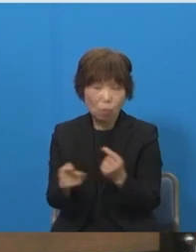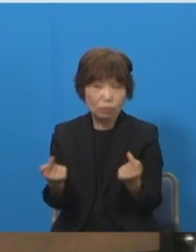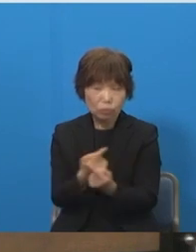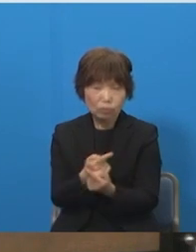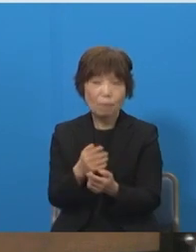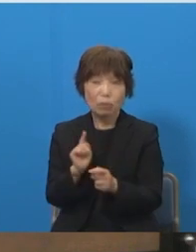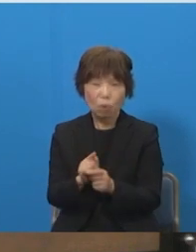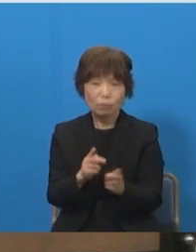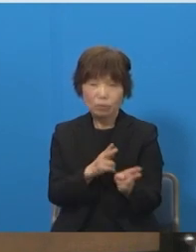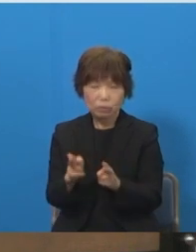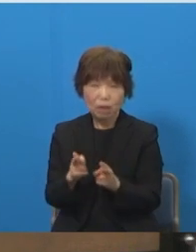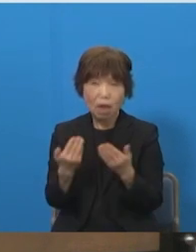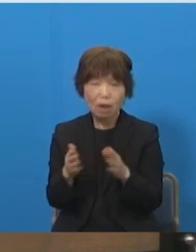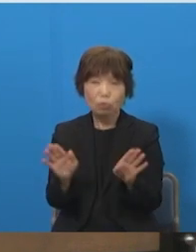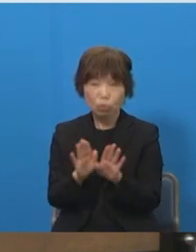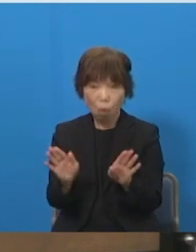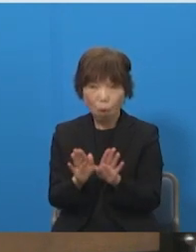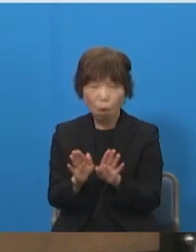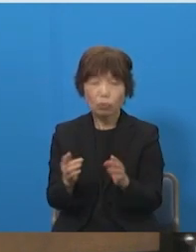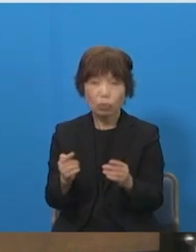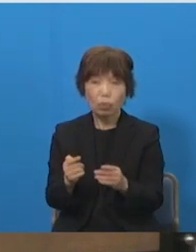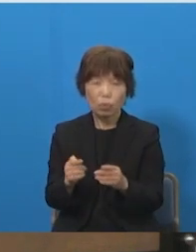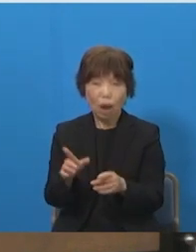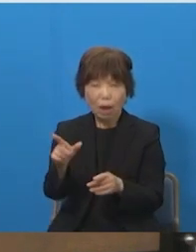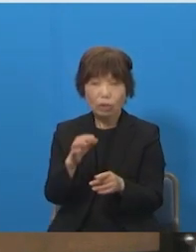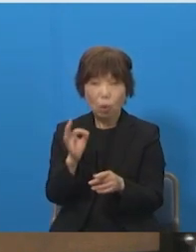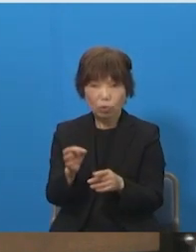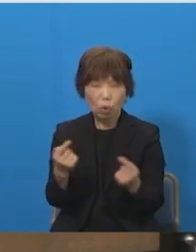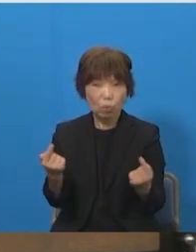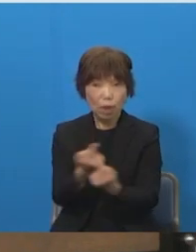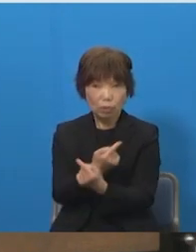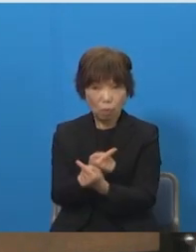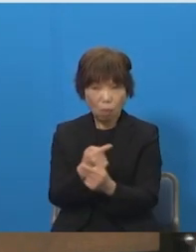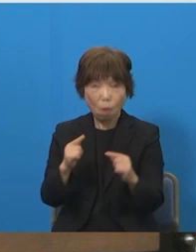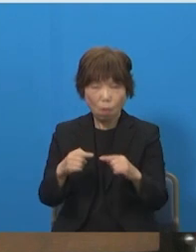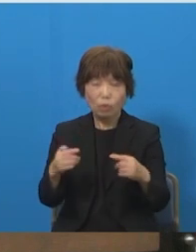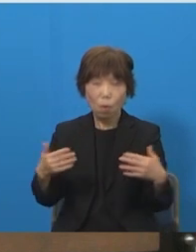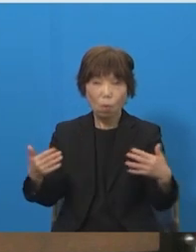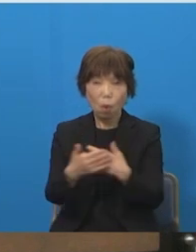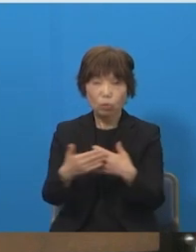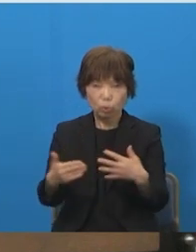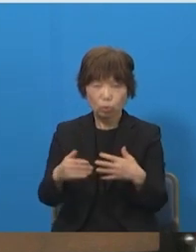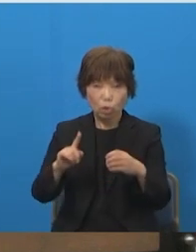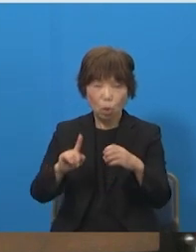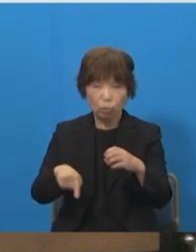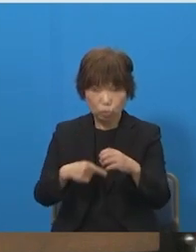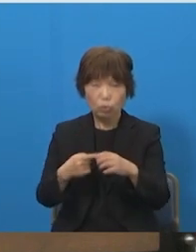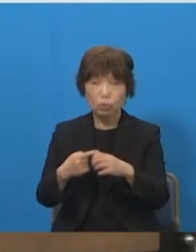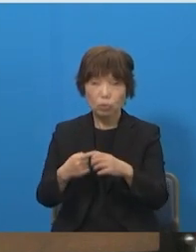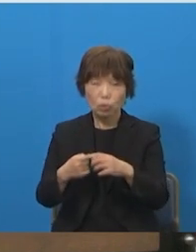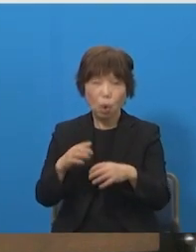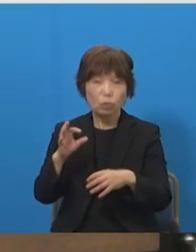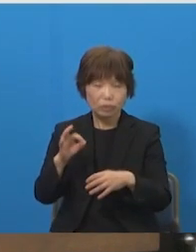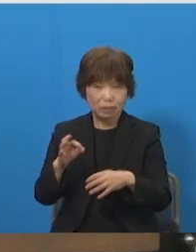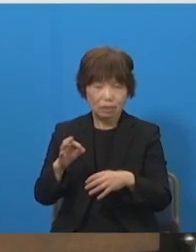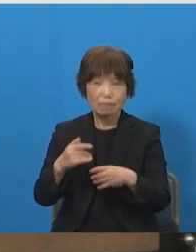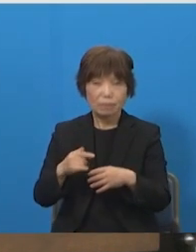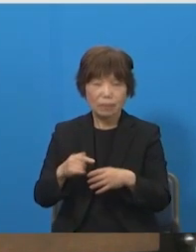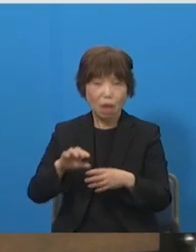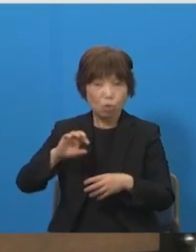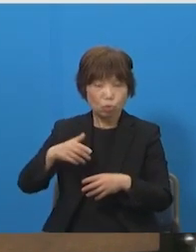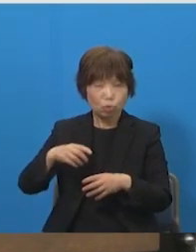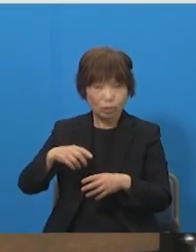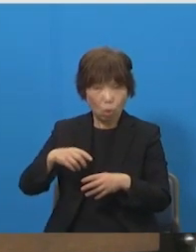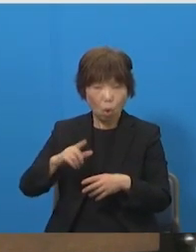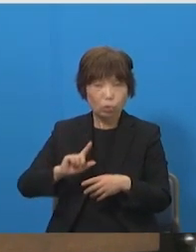利用料の変更後の影響、公営企業である交通局の運賃や上下水道局の水道料金